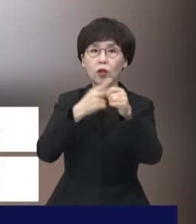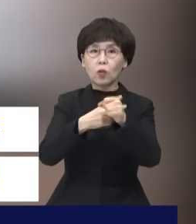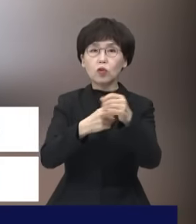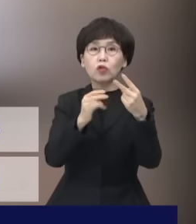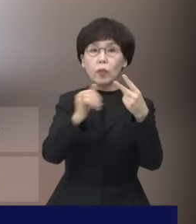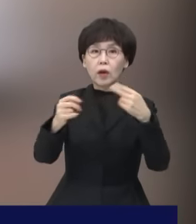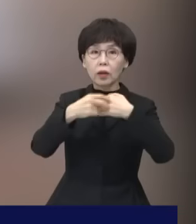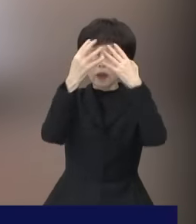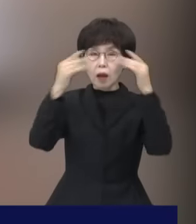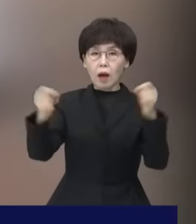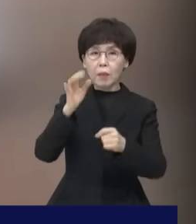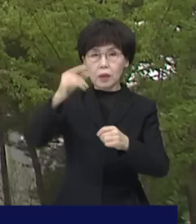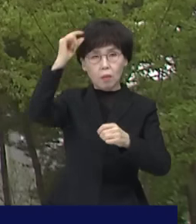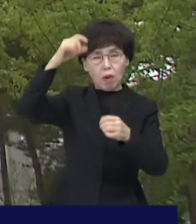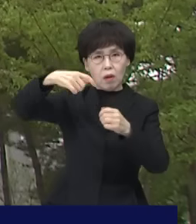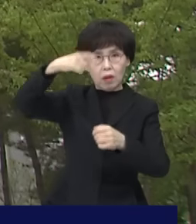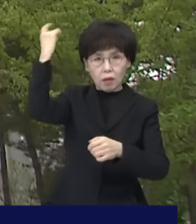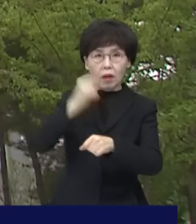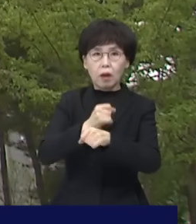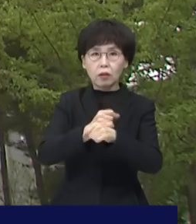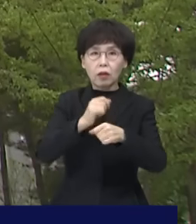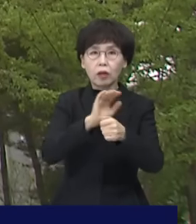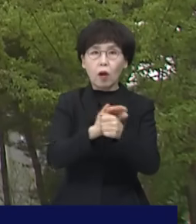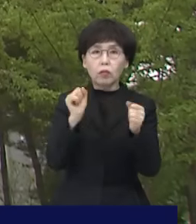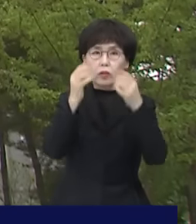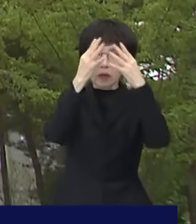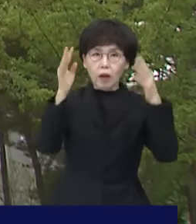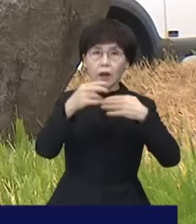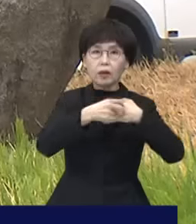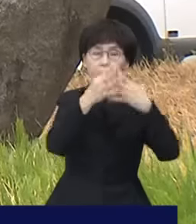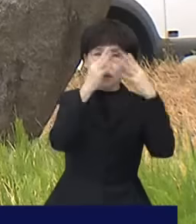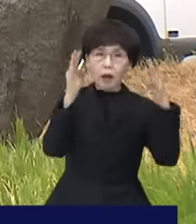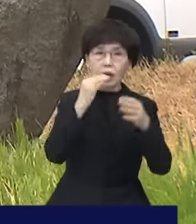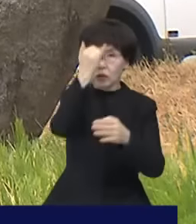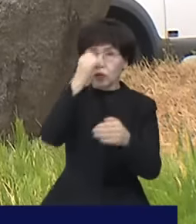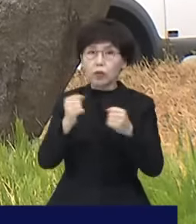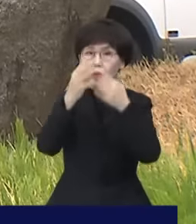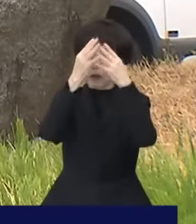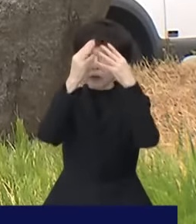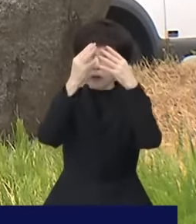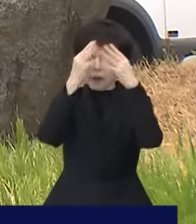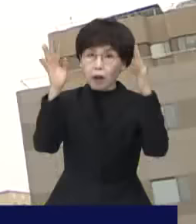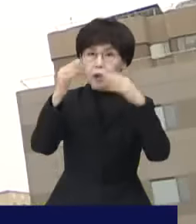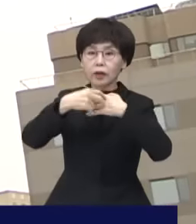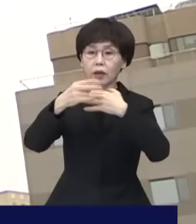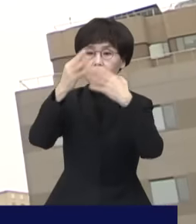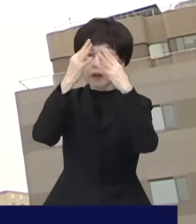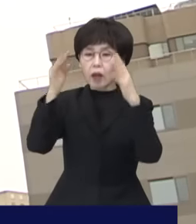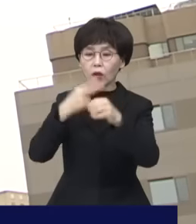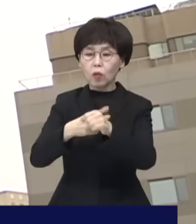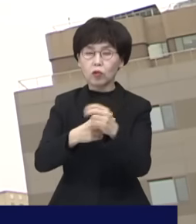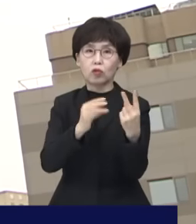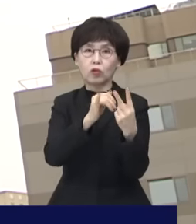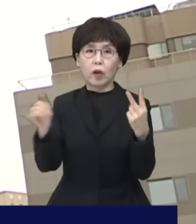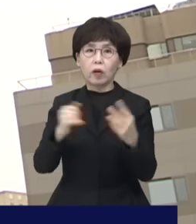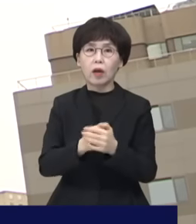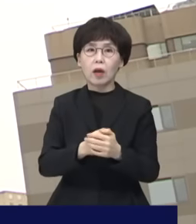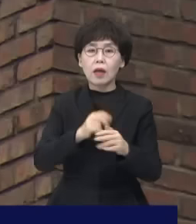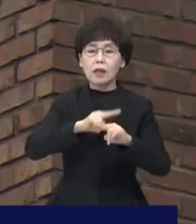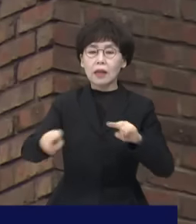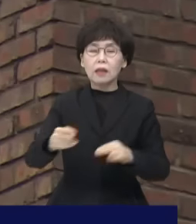의대 앞에서 삭발하고 경북대 의대, 충북대 의대에서도 현직 교수가 사직서를 제출하는 등 대학 측의